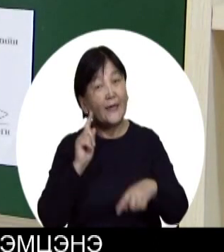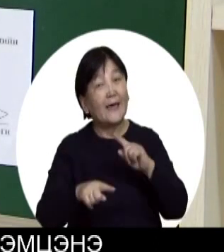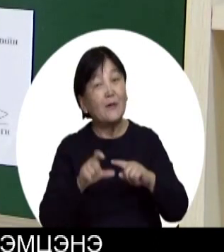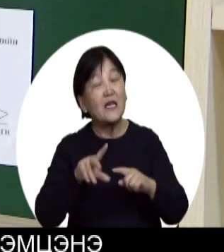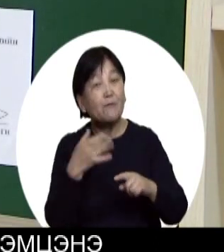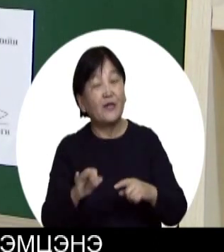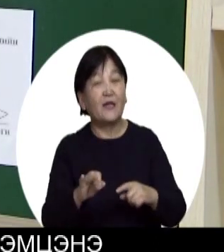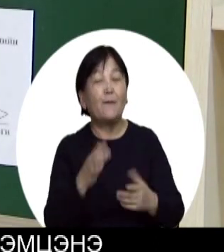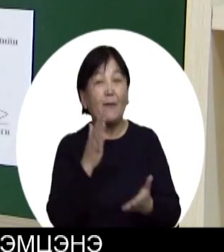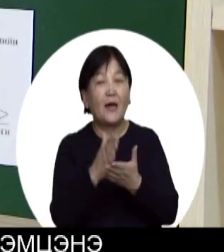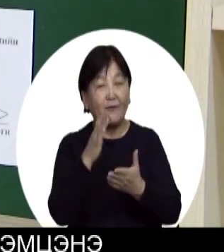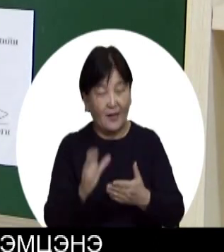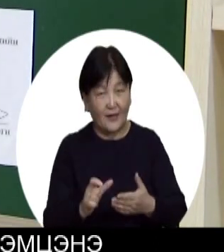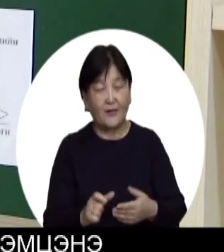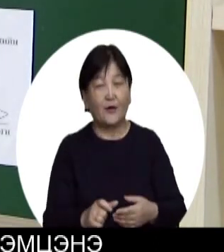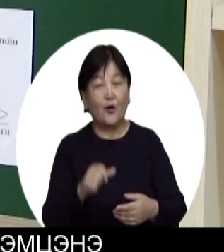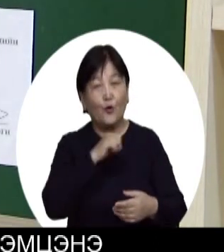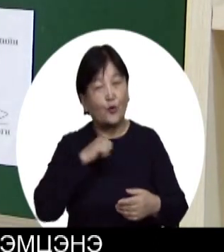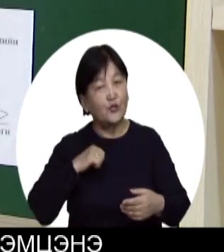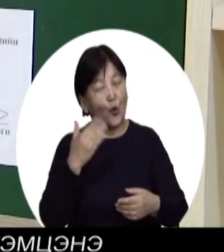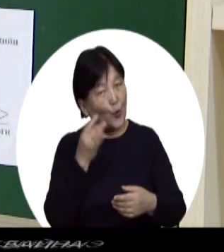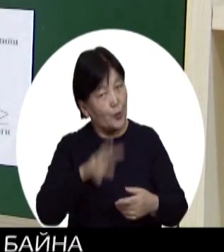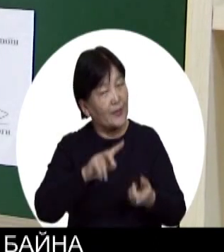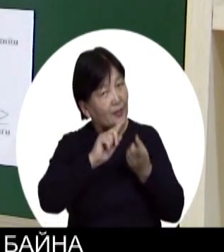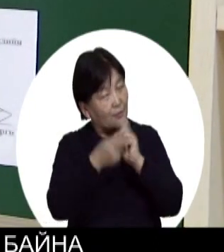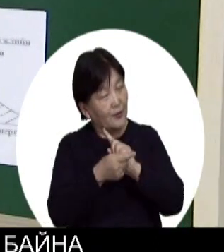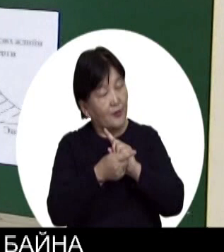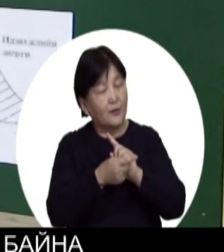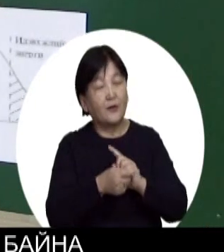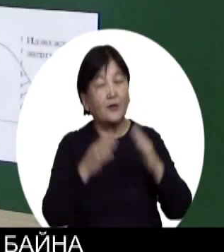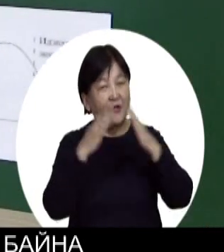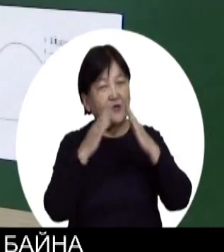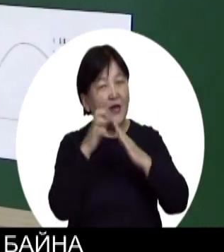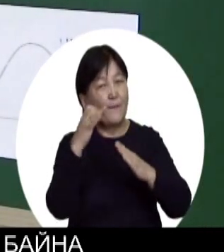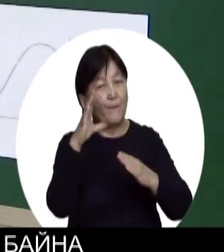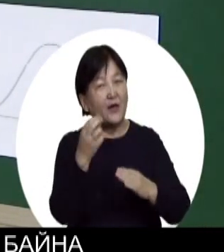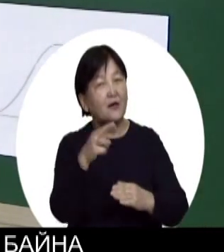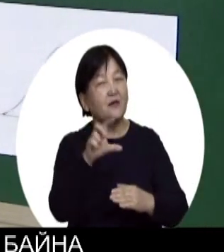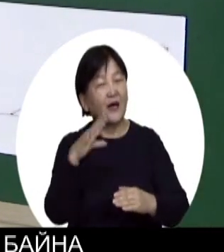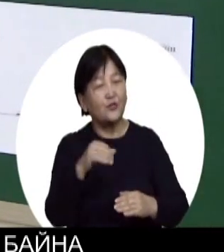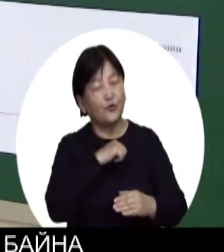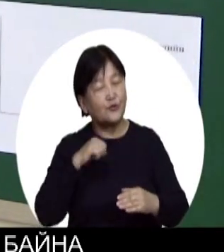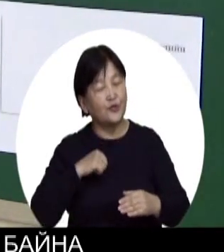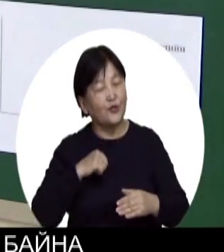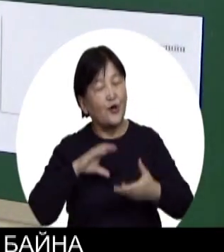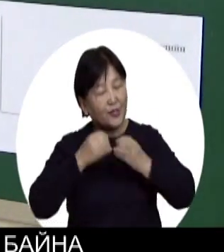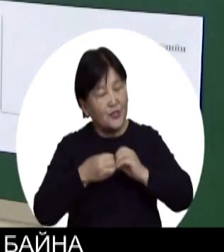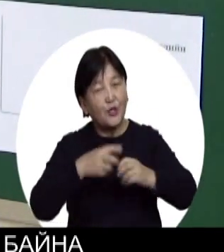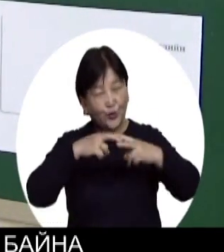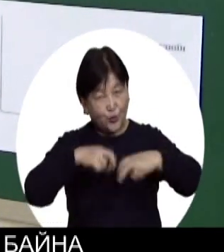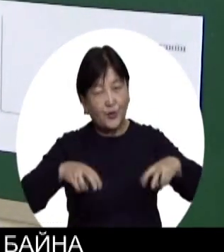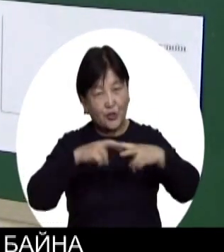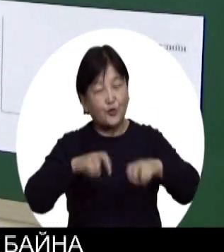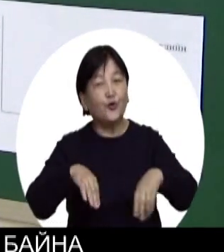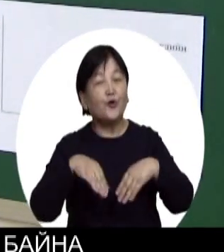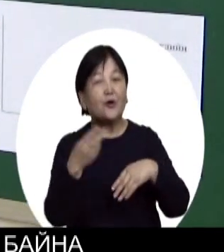болох урвлын хурдад ямар өөрчлөлт орох талаар өөртөө бие даагаад судлах ийм даалгавар